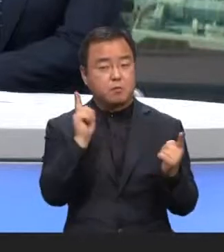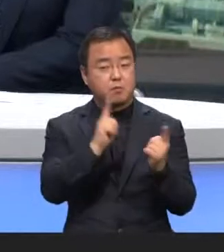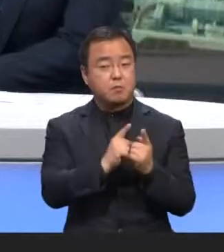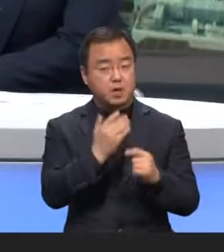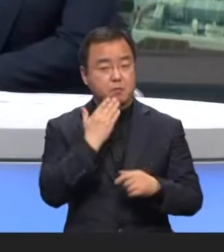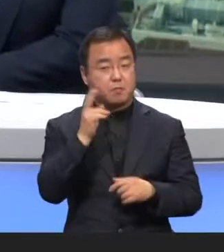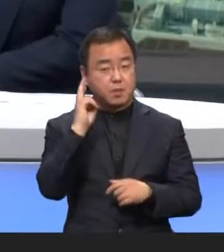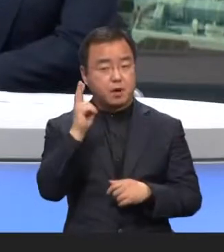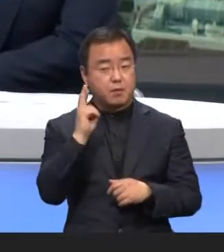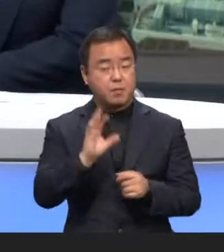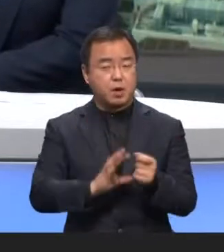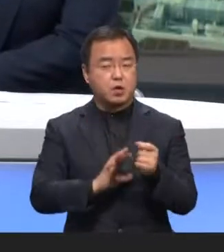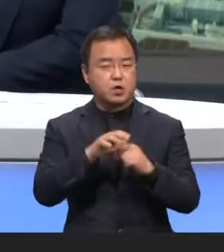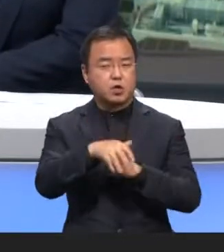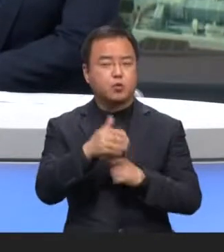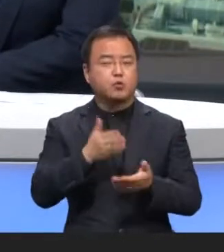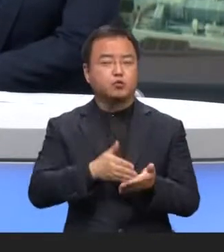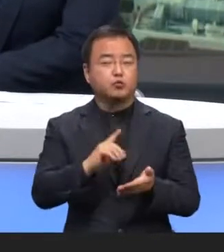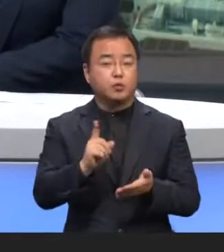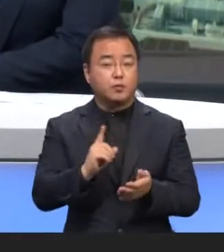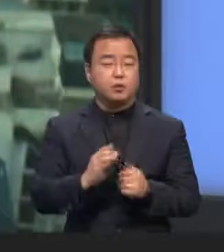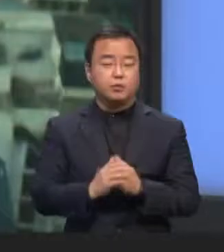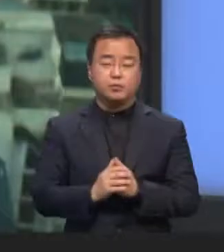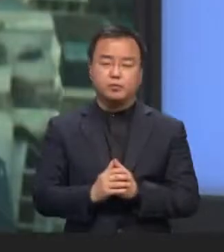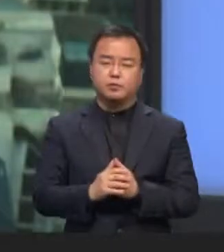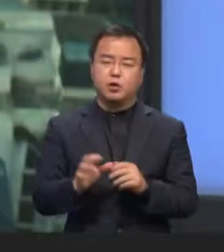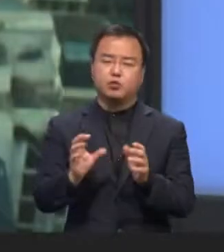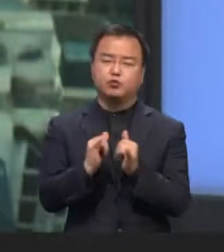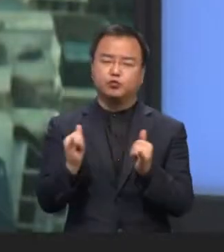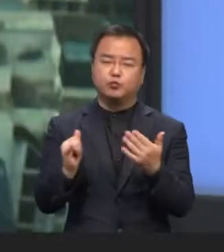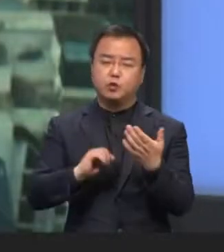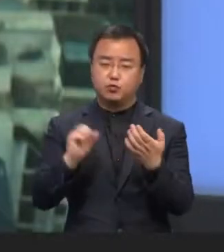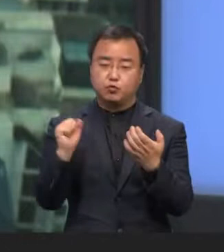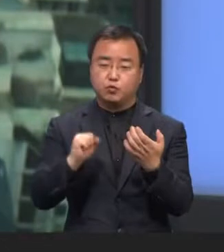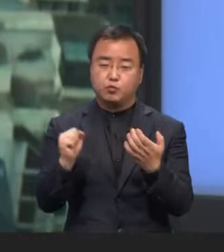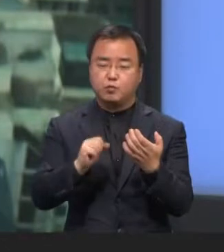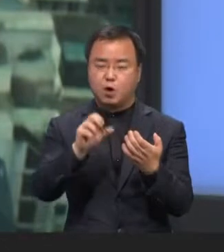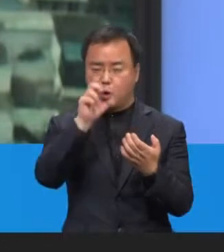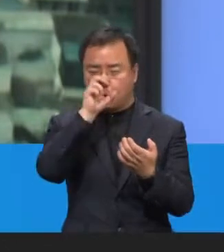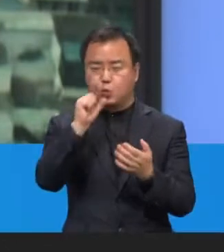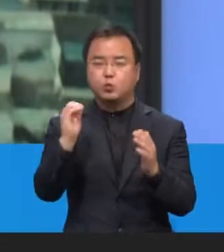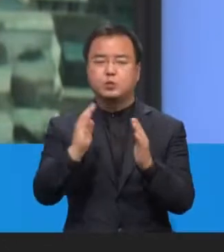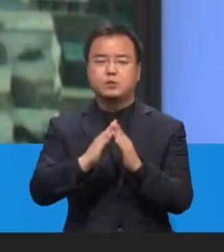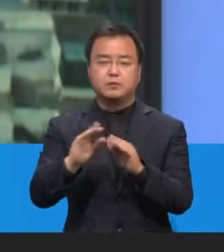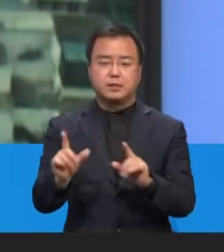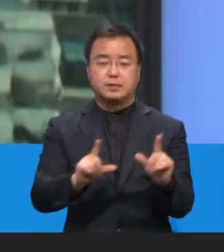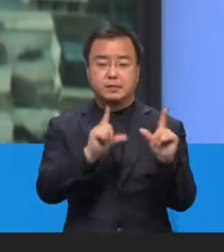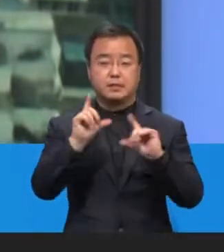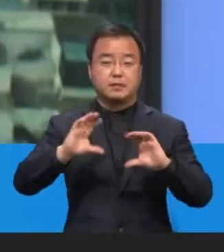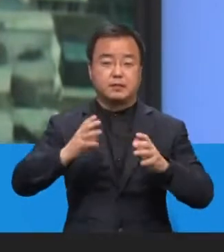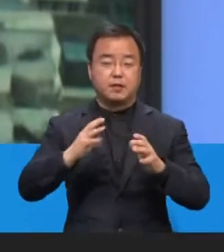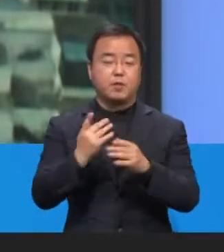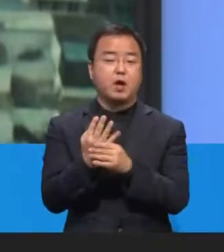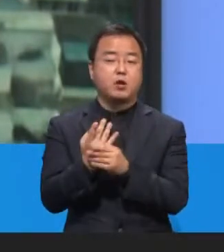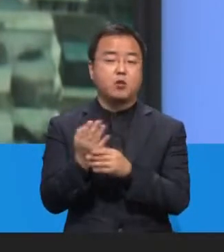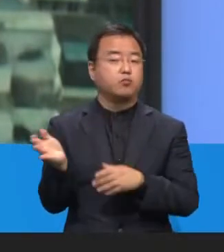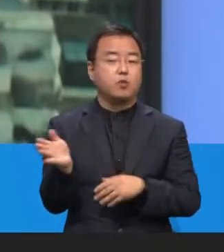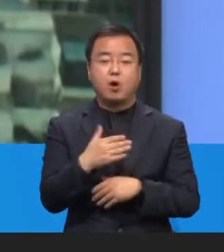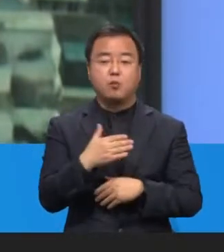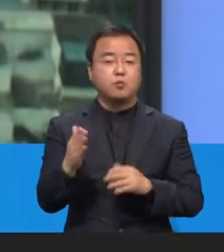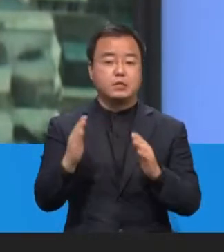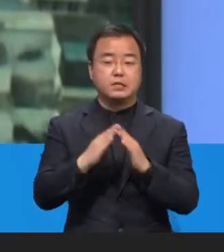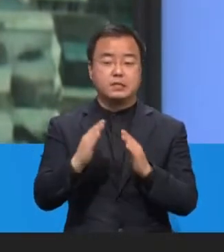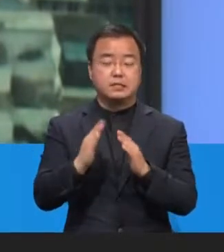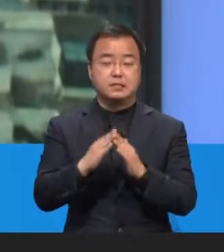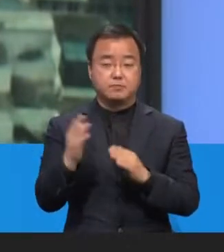자, 오늘의 뉴스지도 한번 소개해 주시죠. 네, 국민의 90%가 좋은 집에서 사는 나라, 그리고 또 현금이 없어도 집을 마련할 수